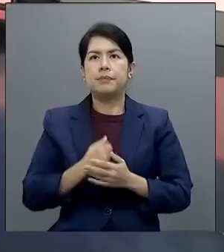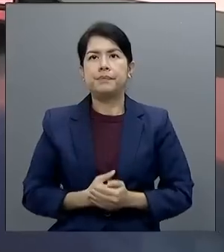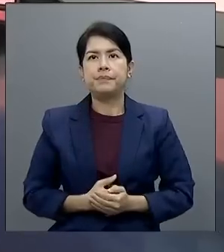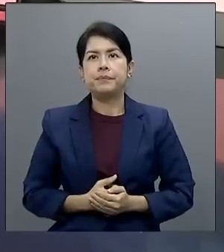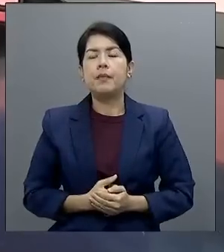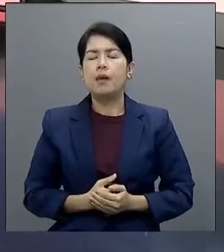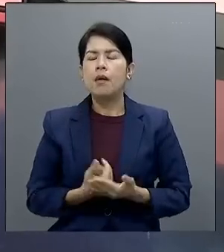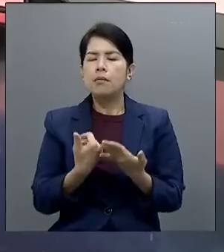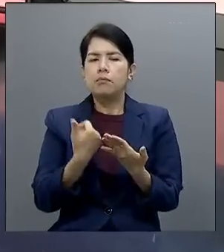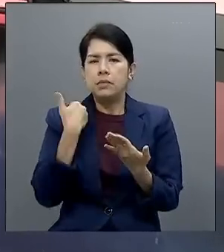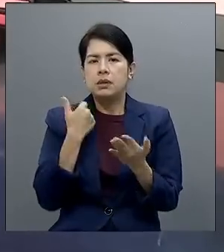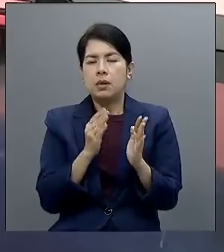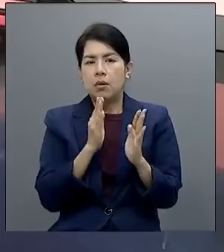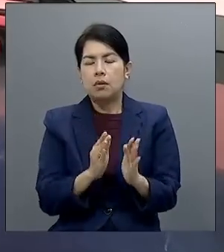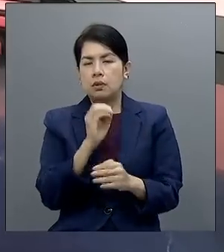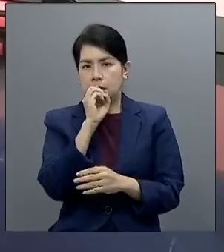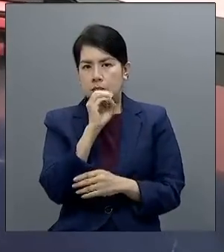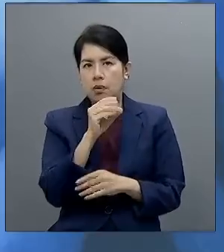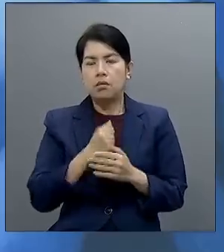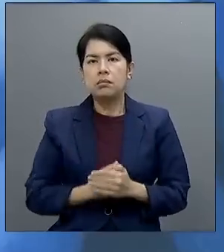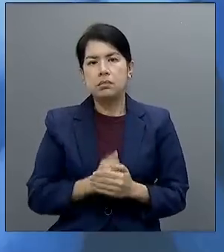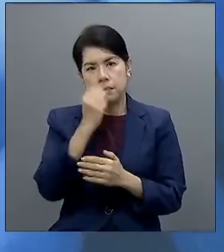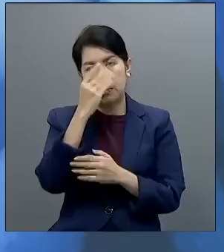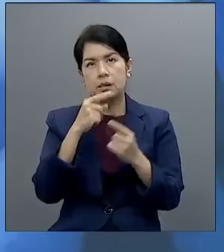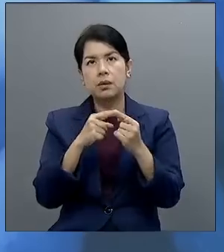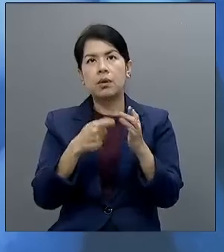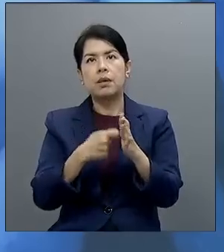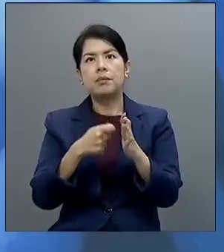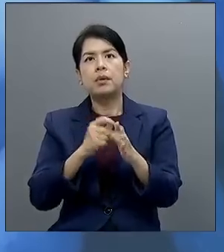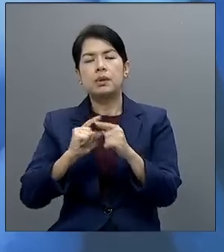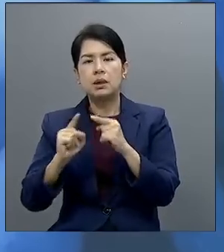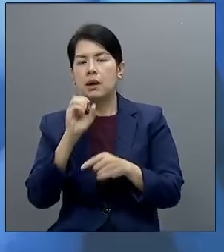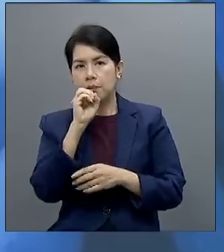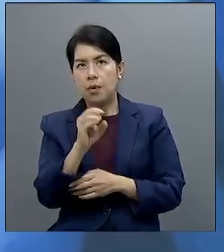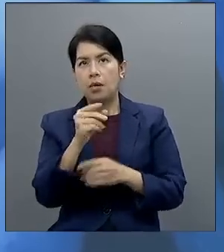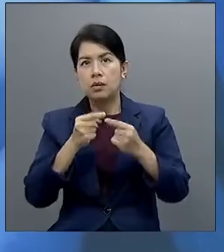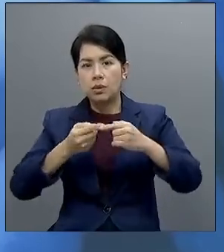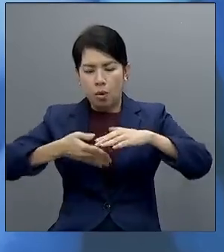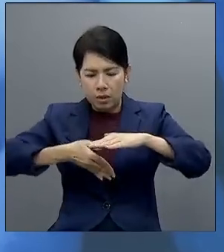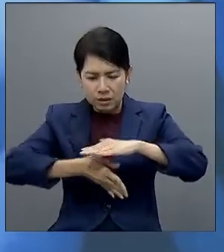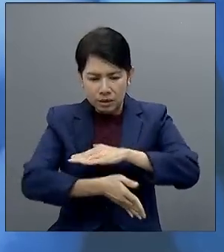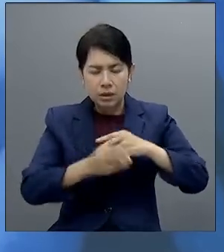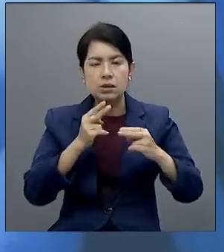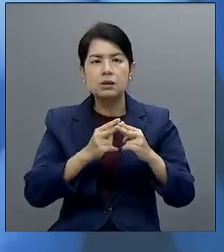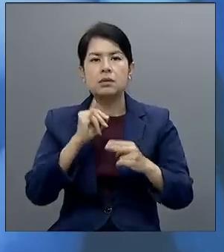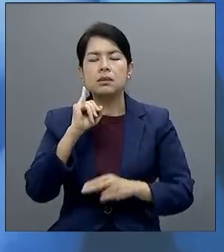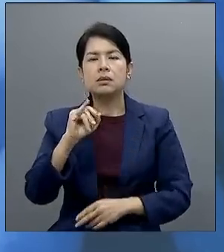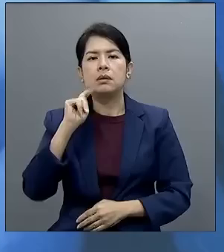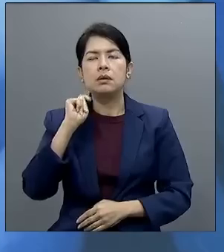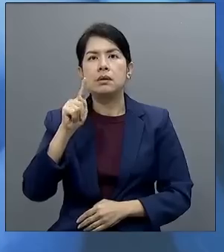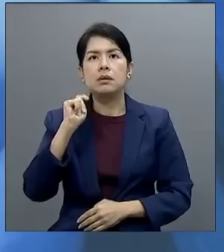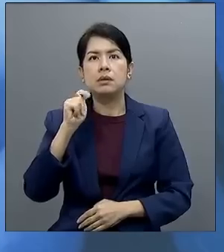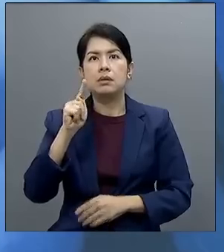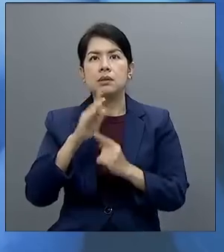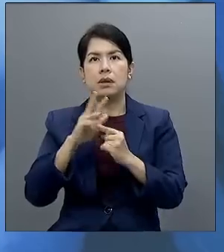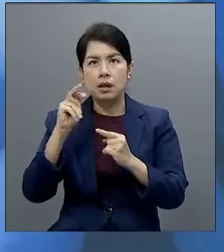บางคนบอกว่าก็อาจจะพอฟังขึ้นด้วยนะคะเพราะว่าจริงๆแล้วเนี่ยเขาบอกว่าเรือไททันเองเนี่ยไม่ได้ผ่านการรับรองความปลอดภัยจากองค์